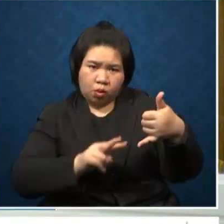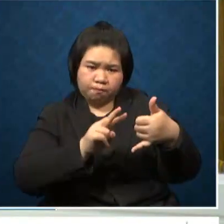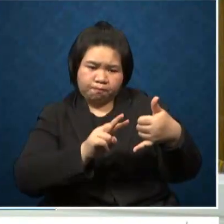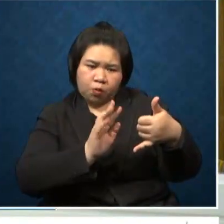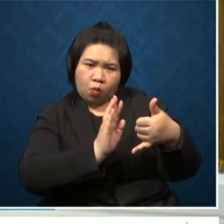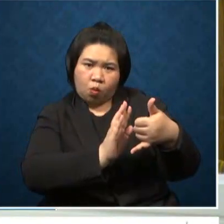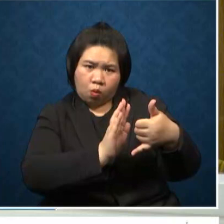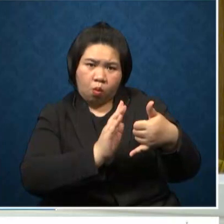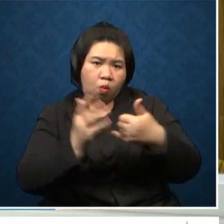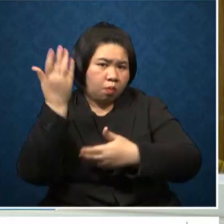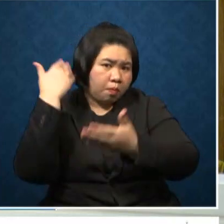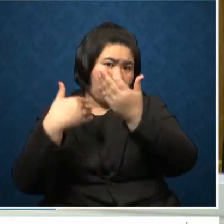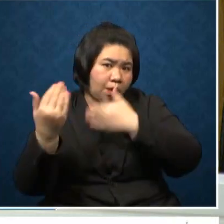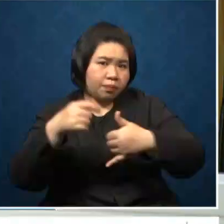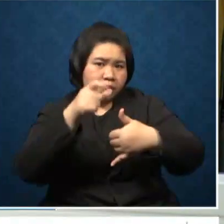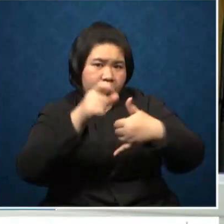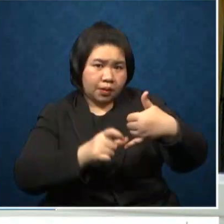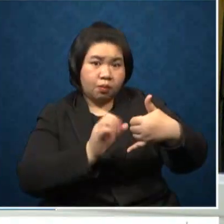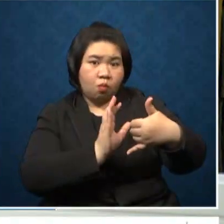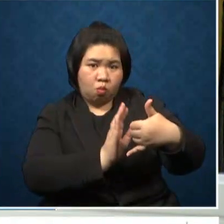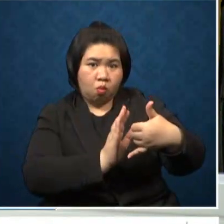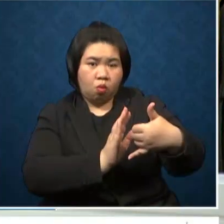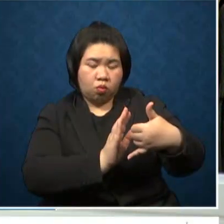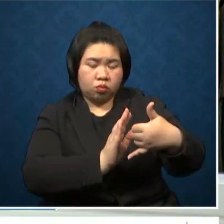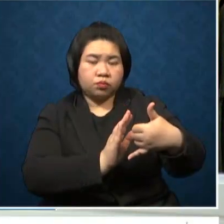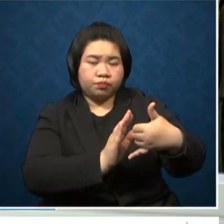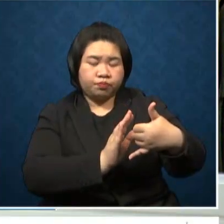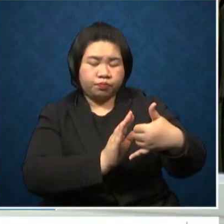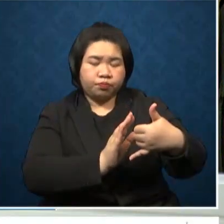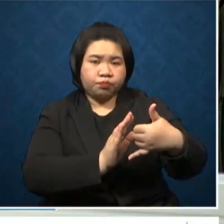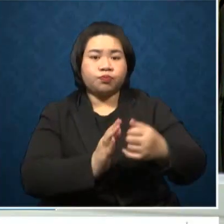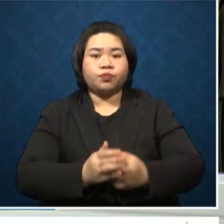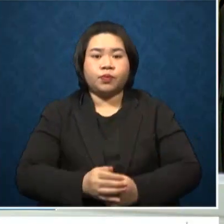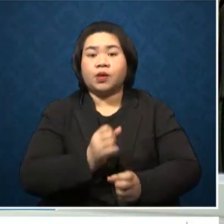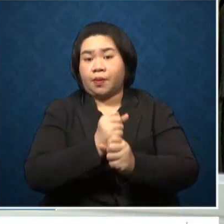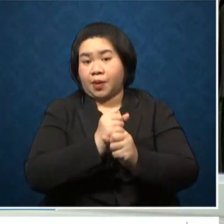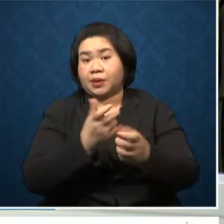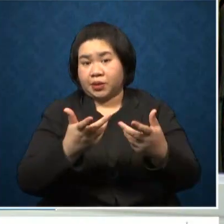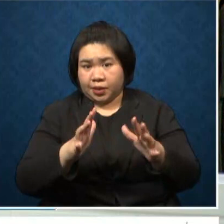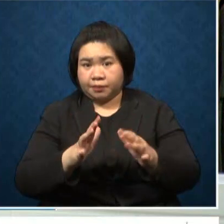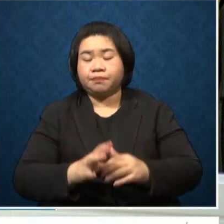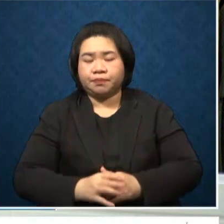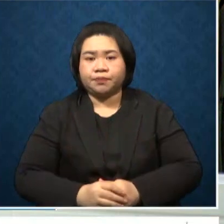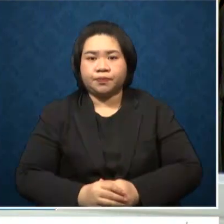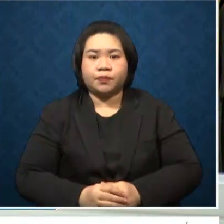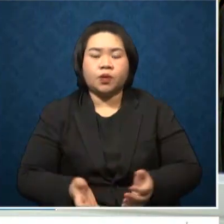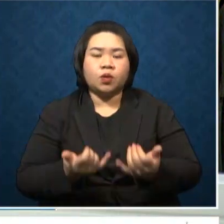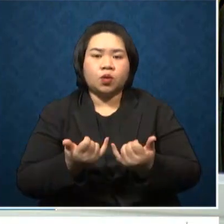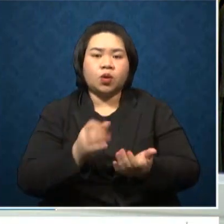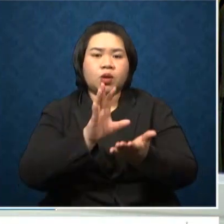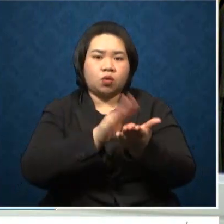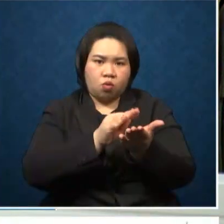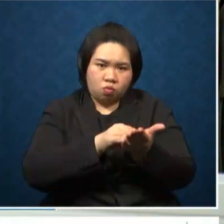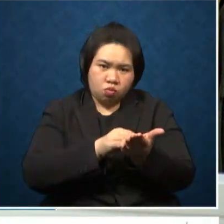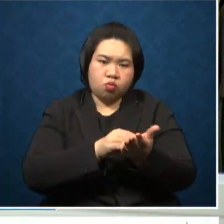ความประพฤติและพฤติกรรมทางจริยธรรมของนายอำนาจเสร็จเรียบร้อยแล้วสำหรับข้อมูลและ